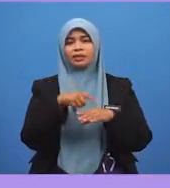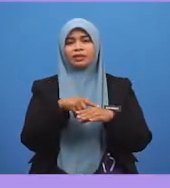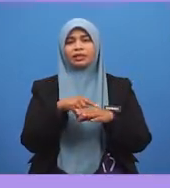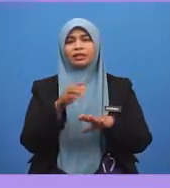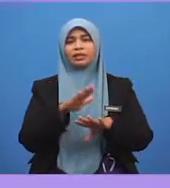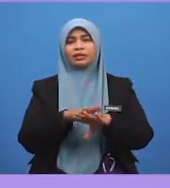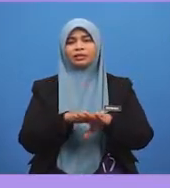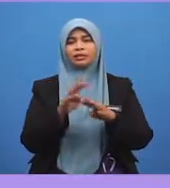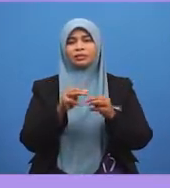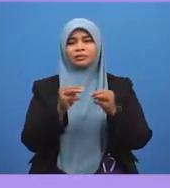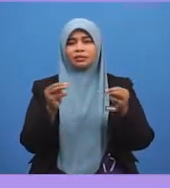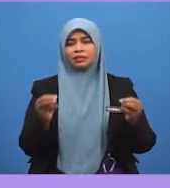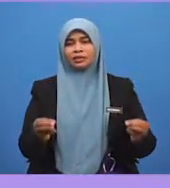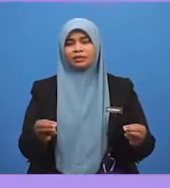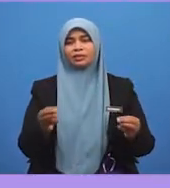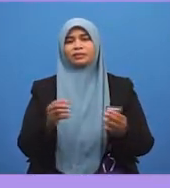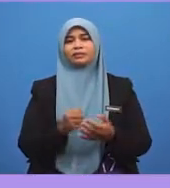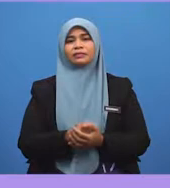atas meja.